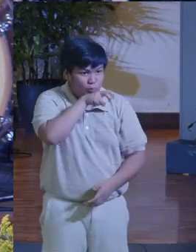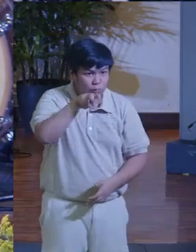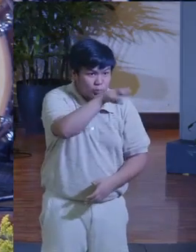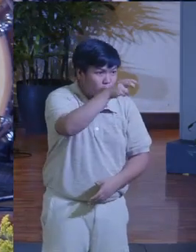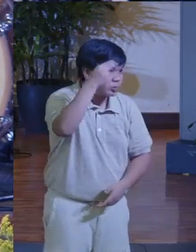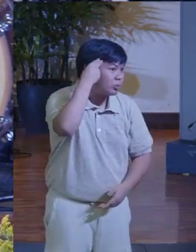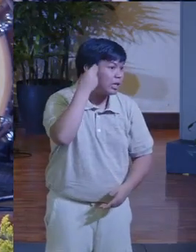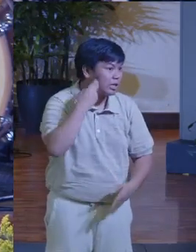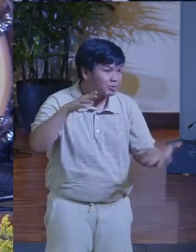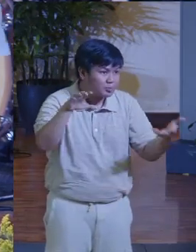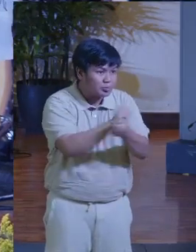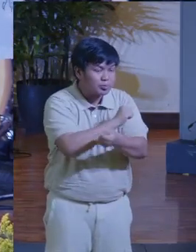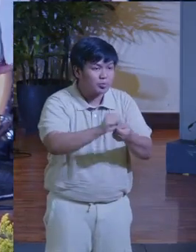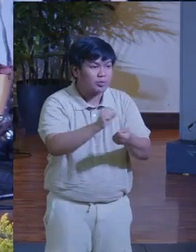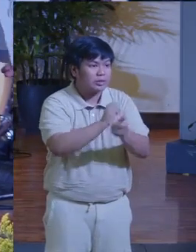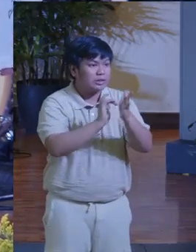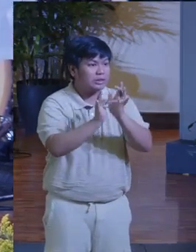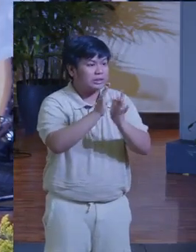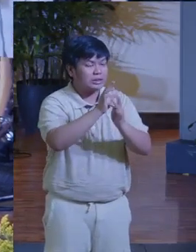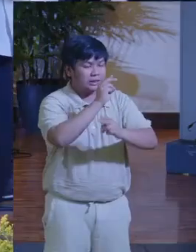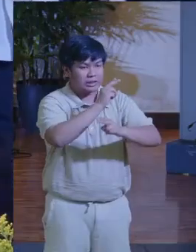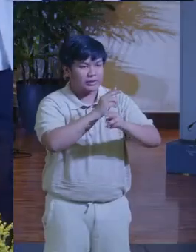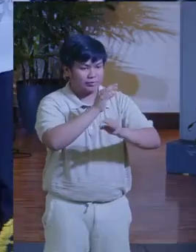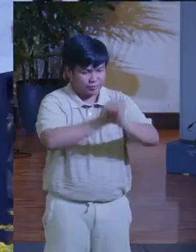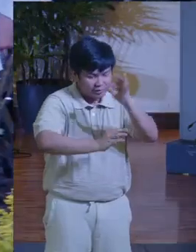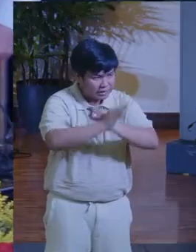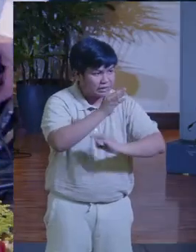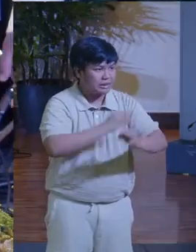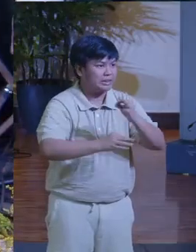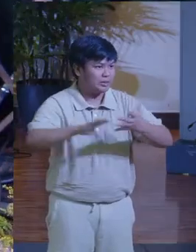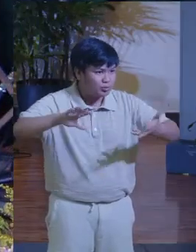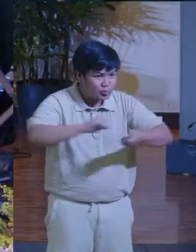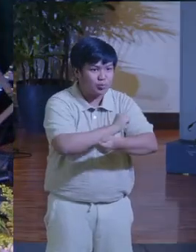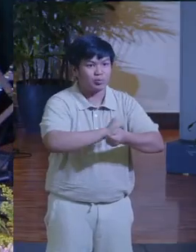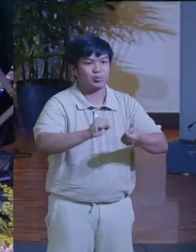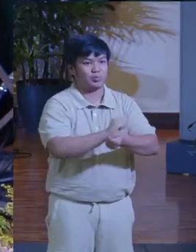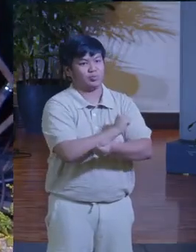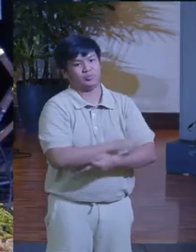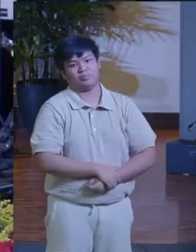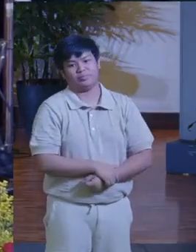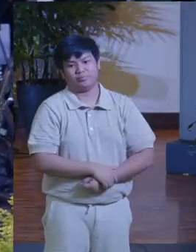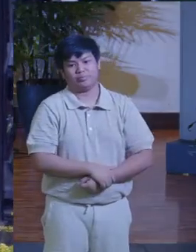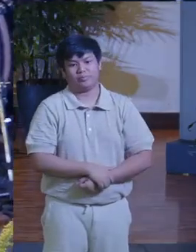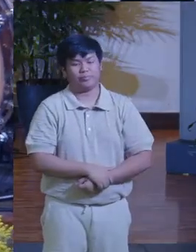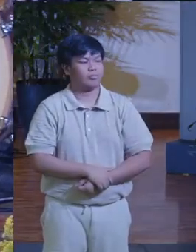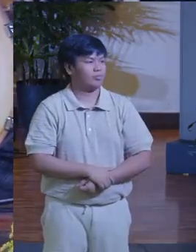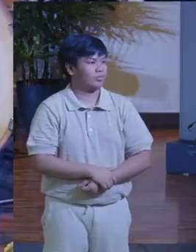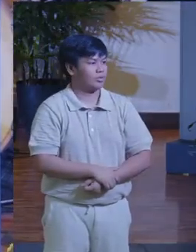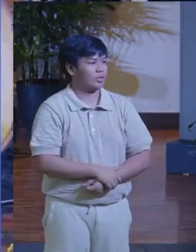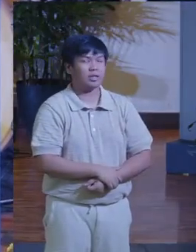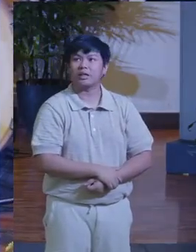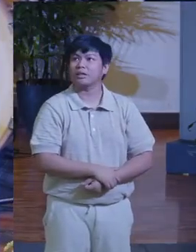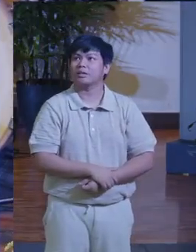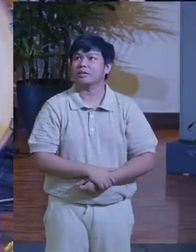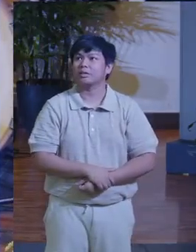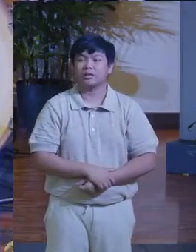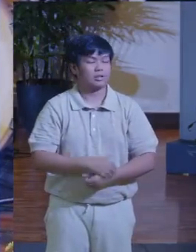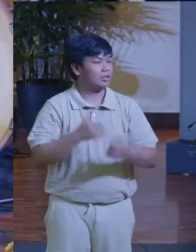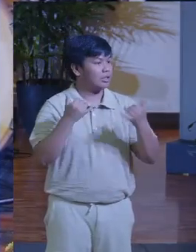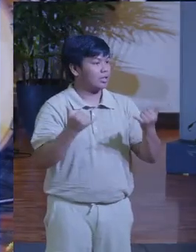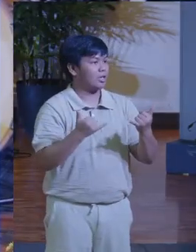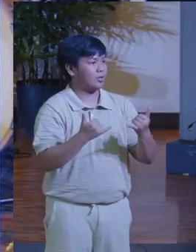sa pamamagitan ni Jacob sa Genesis 49:10, but the banner shall not depart